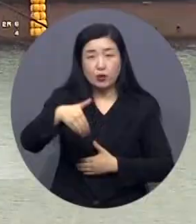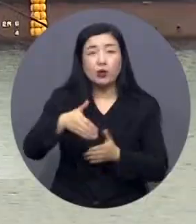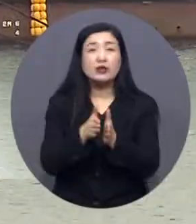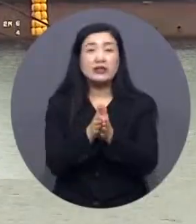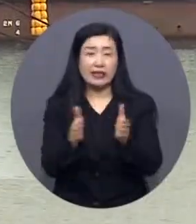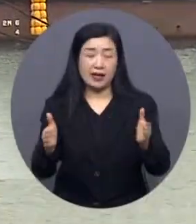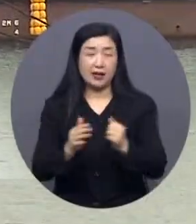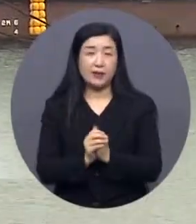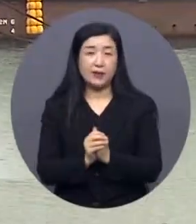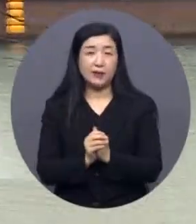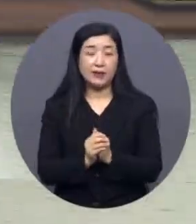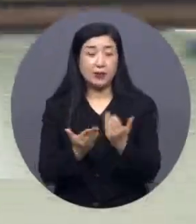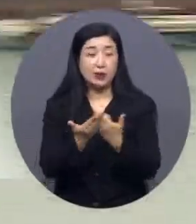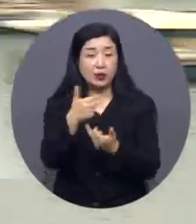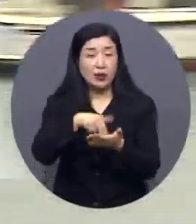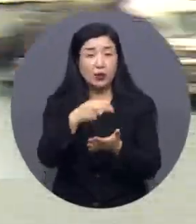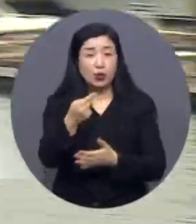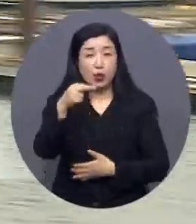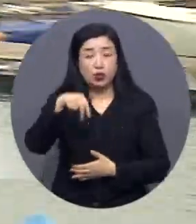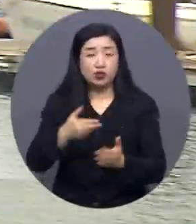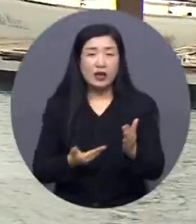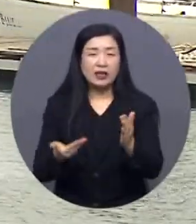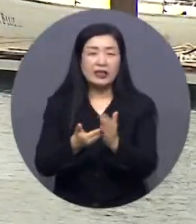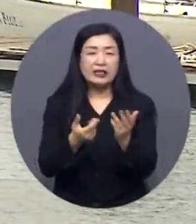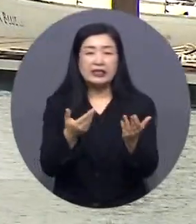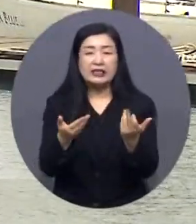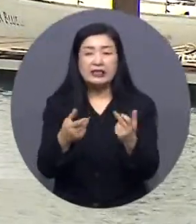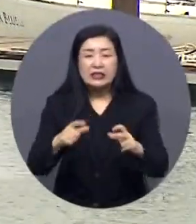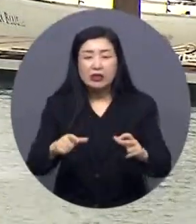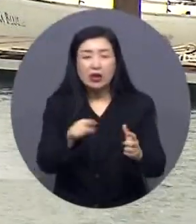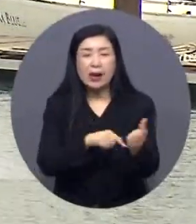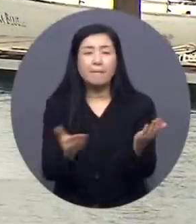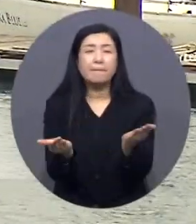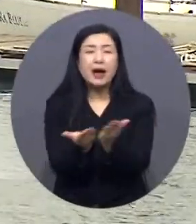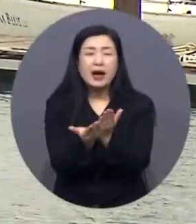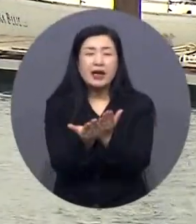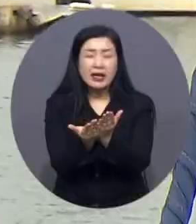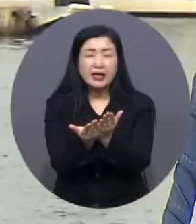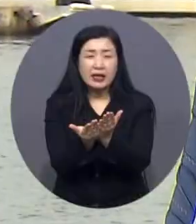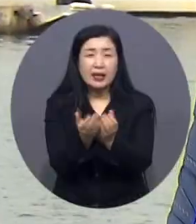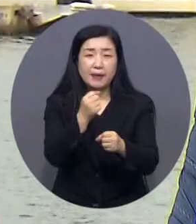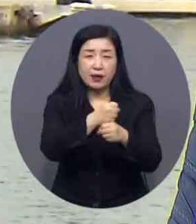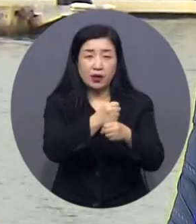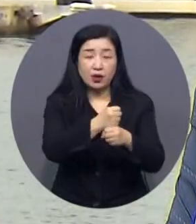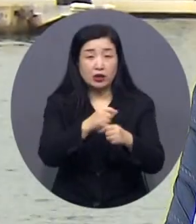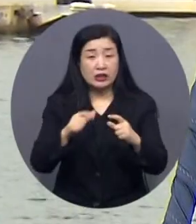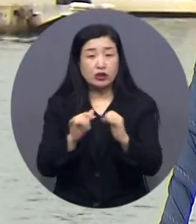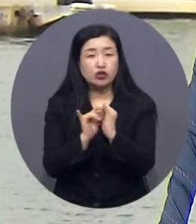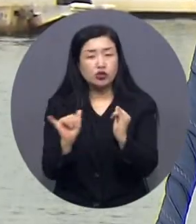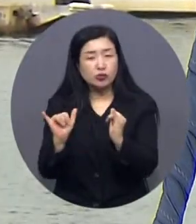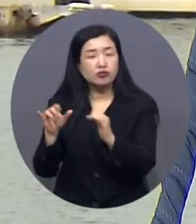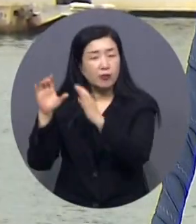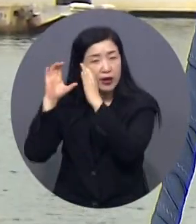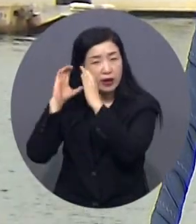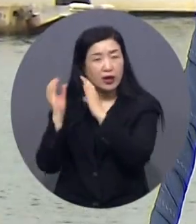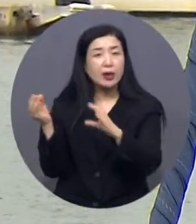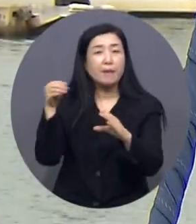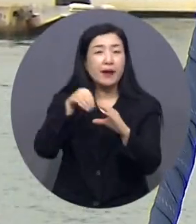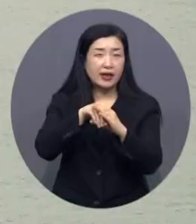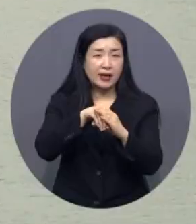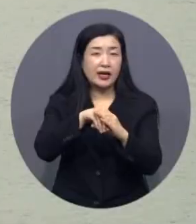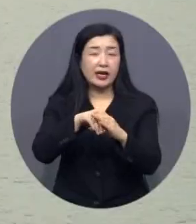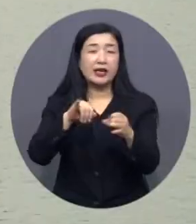밝혔습니다. 제주도는 도두항을 지역 특색에 맞는 어항으로 개발하기 위해 지역 주민 의견을 적극 청취해